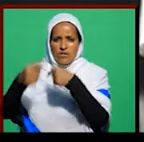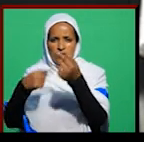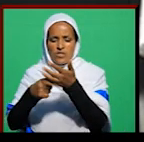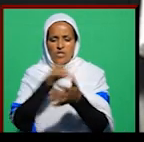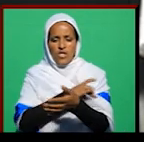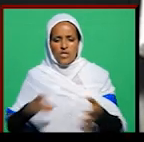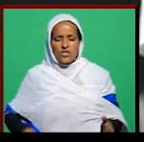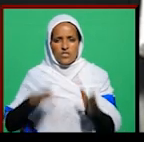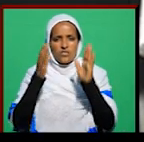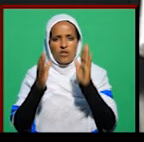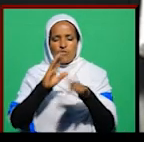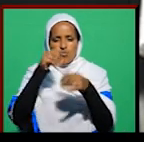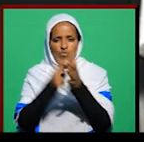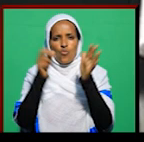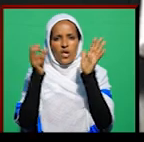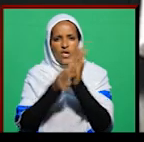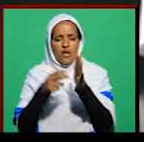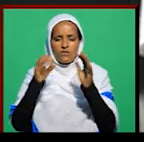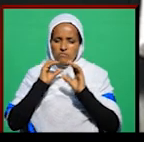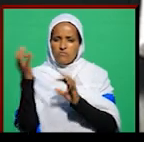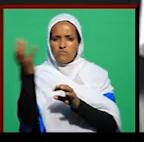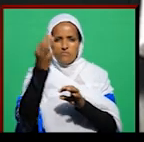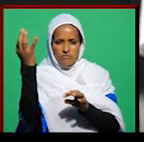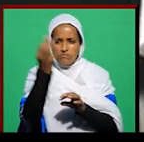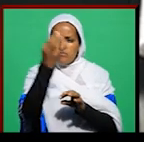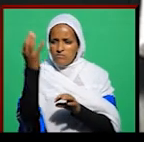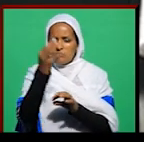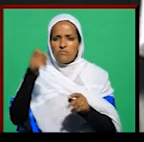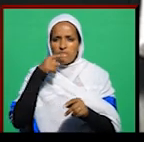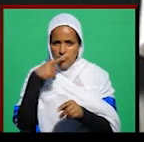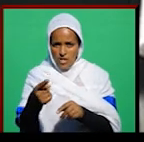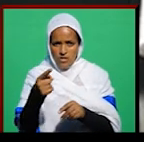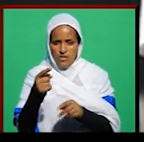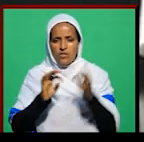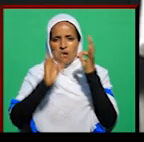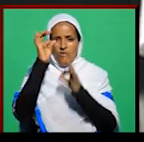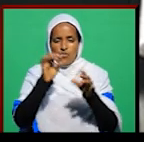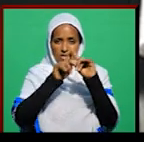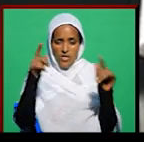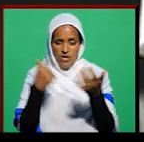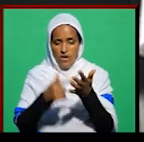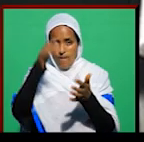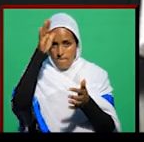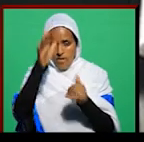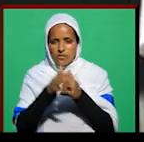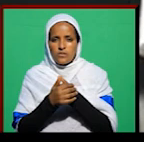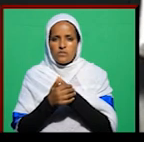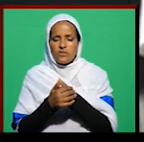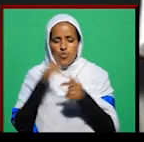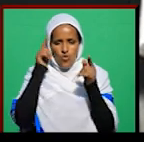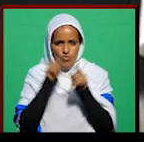እየተዘዋወረ ለምእመናን ወንጌልን እንዳዳረሰ ነው የሚነግረን ታሪኩ። በተለይ ይህ